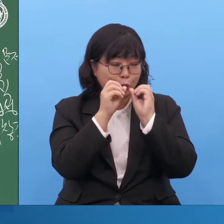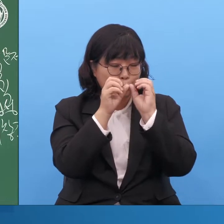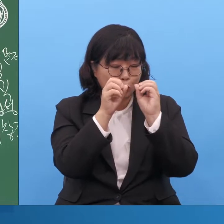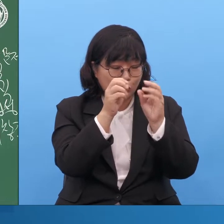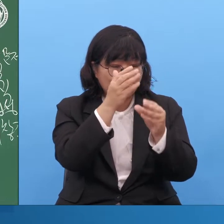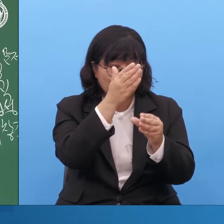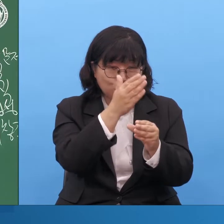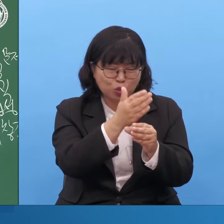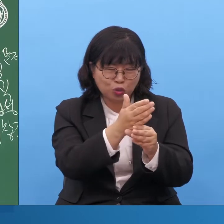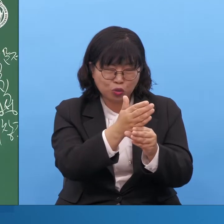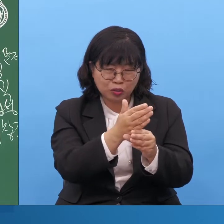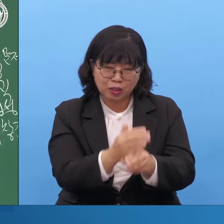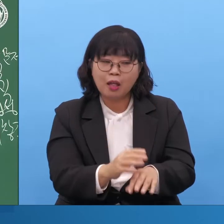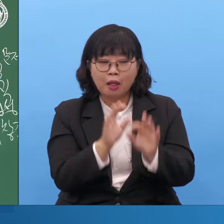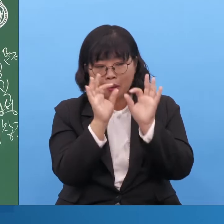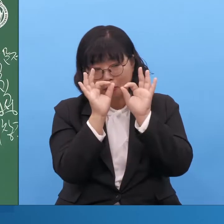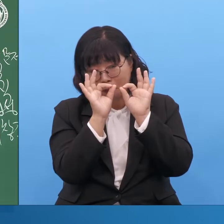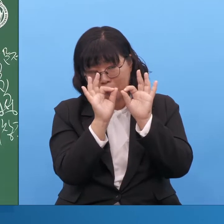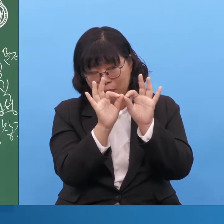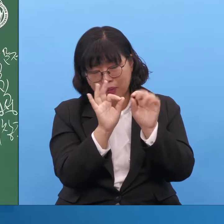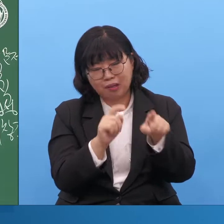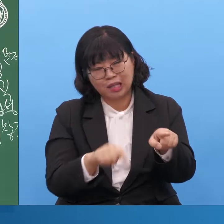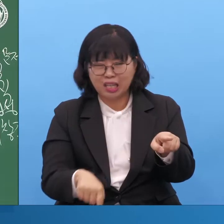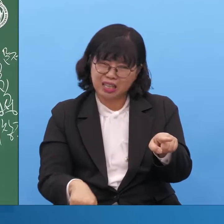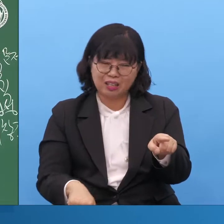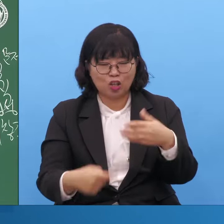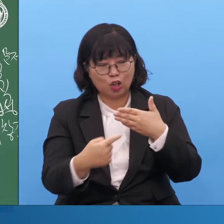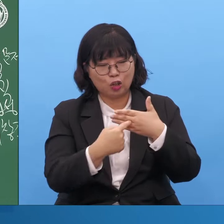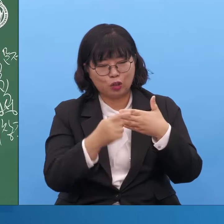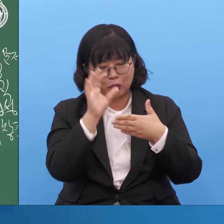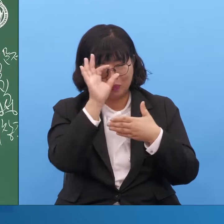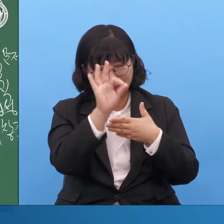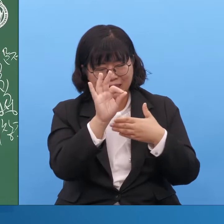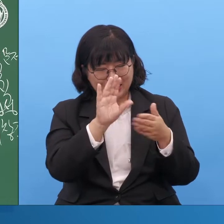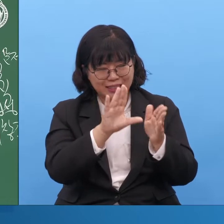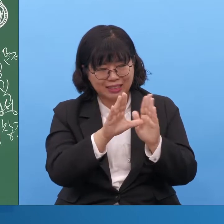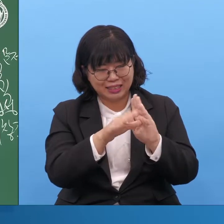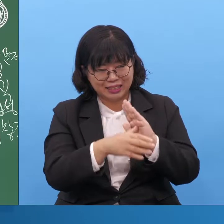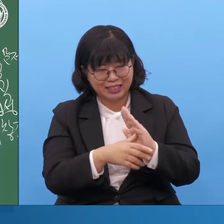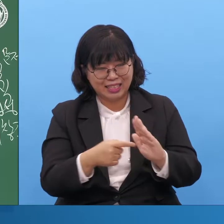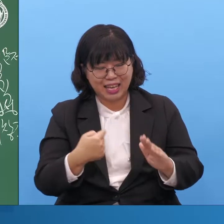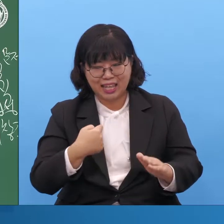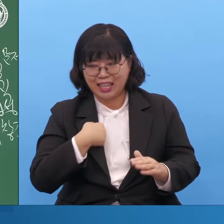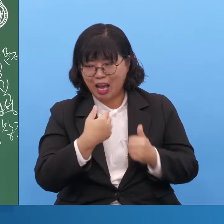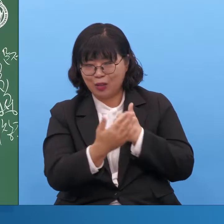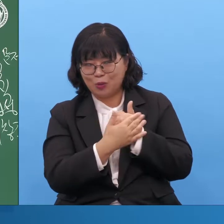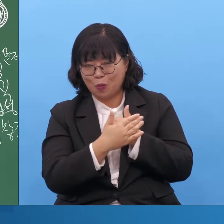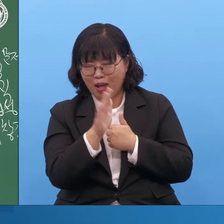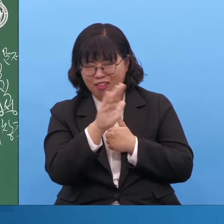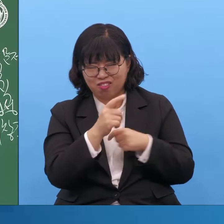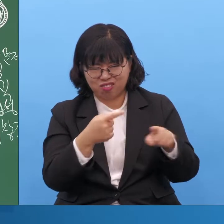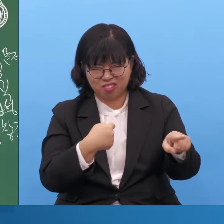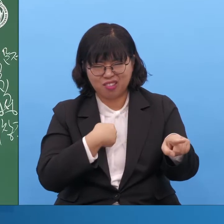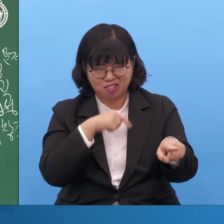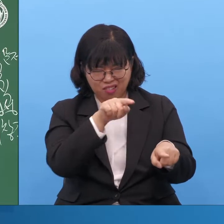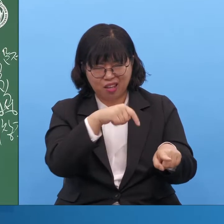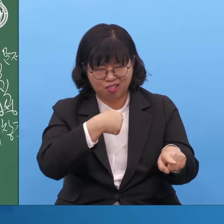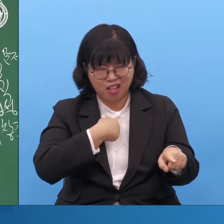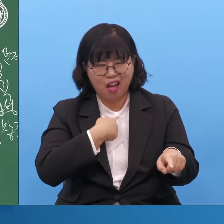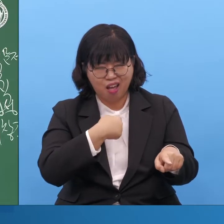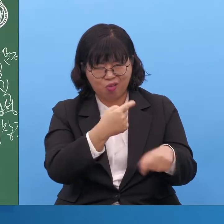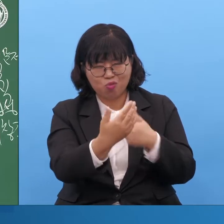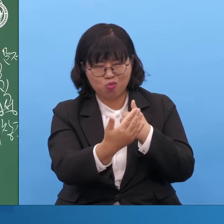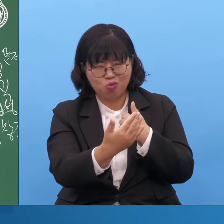보고 the general coming. 뭔가를 도움받으러 온다라고 생각할 겁니다. But in one sense, they're coming to you for help. 바꿔주세요. And so you need to change that. 생각을 바꾸세요. Change